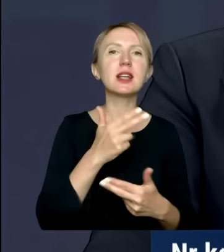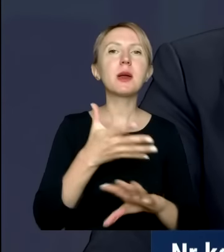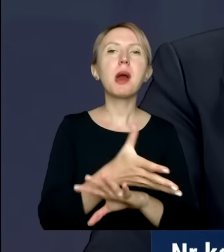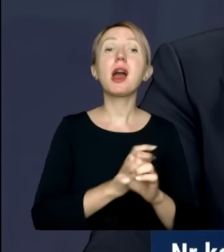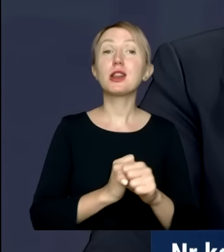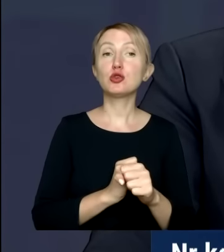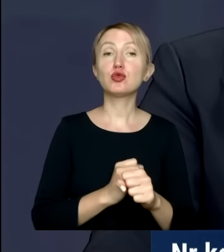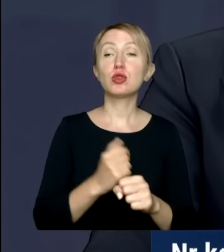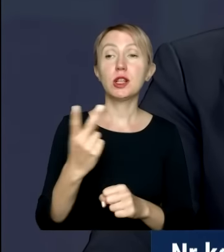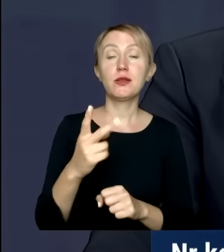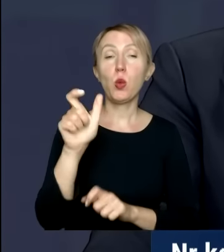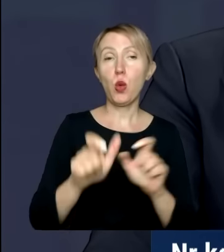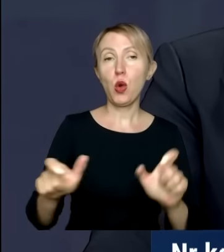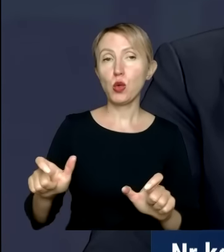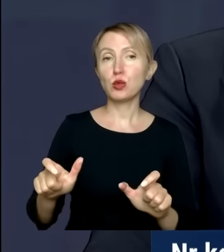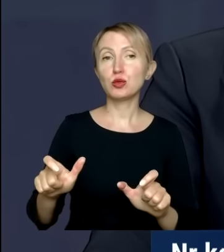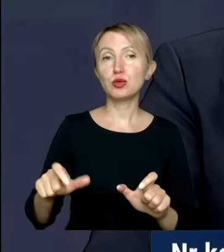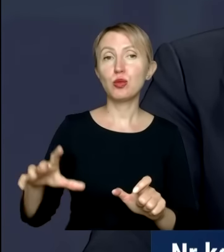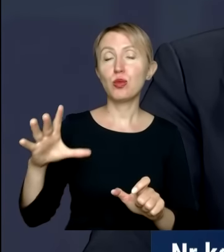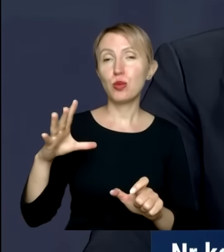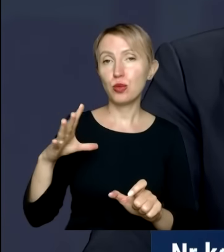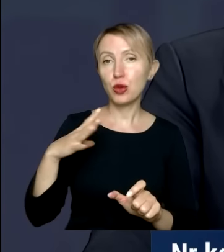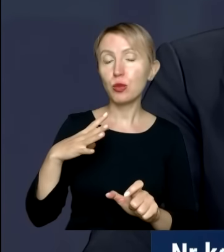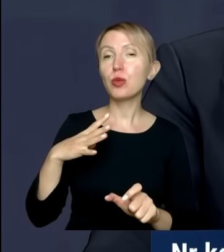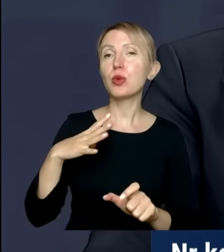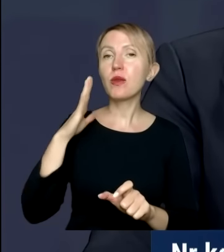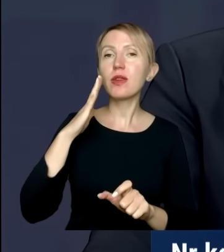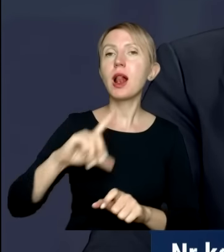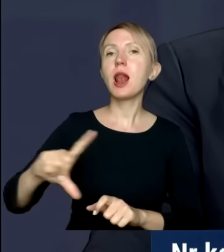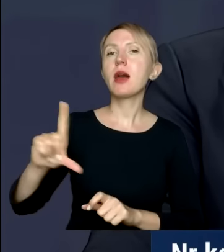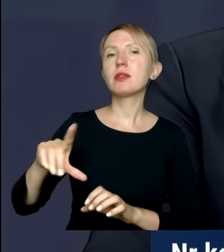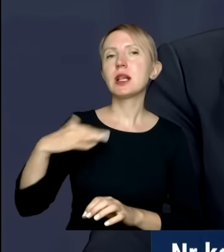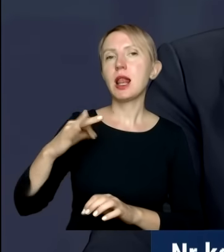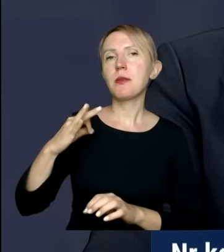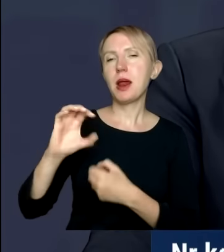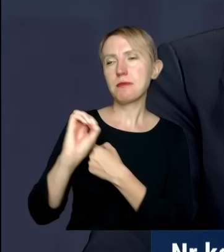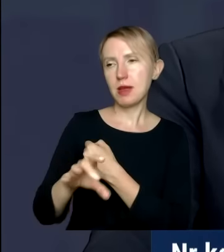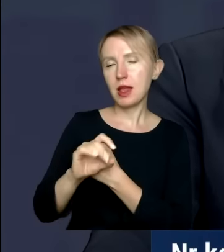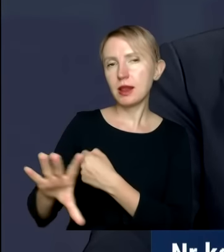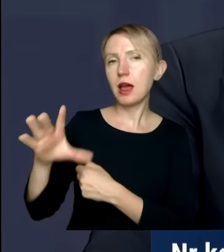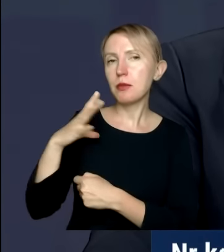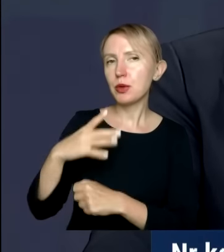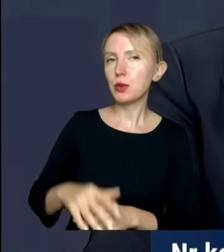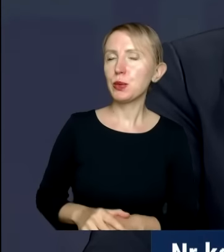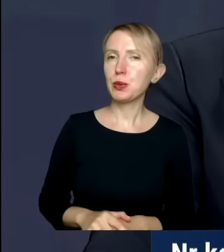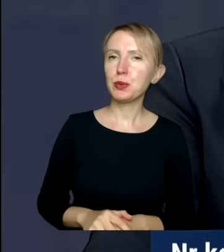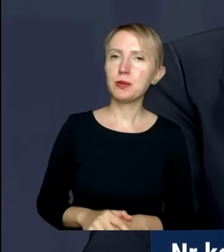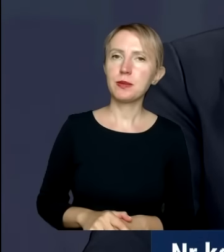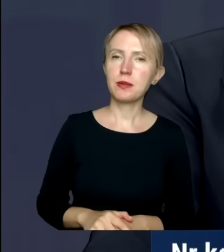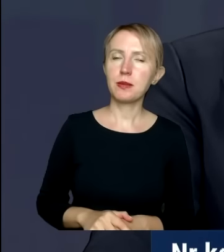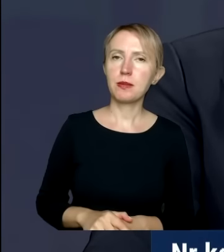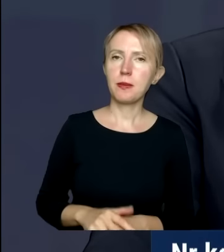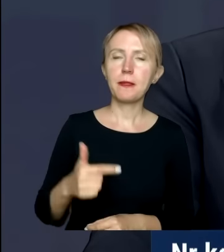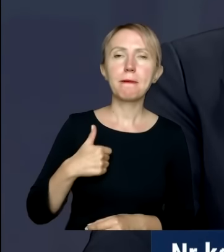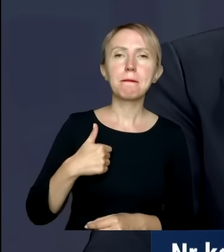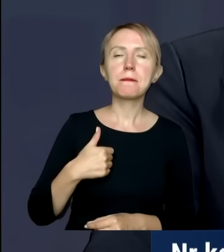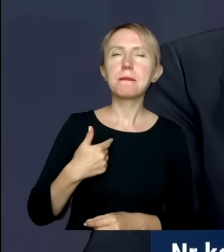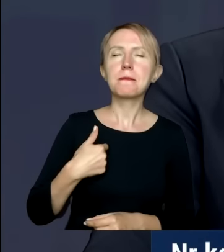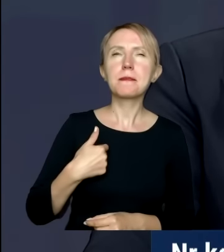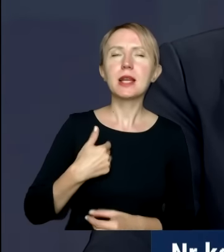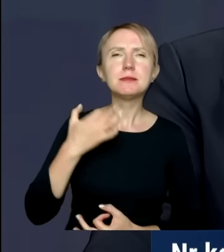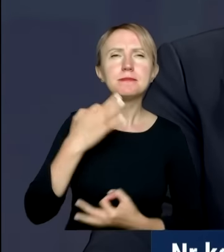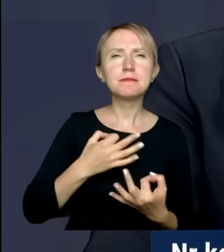tych dwóch osób była w posiadaniu lewicowo liberalnych mediów i mnie naprawdę bardzo mocno zastanawiały